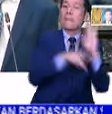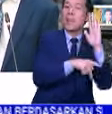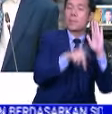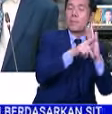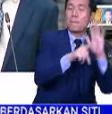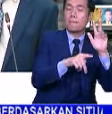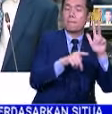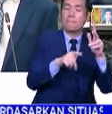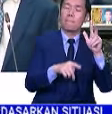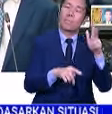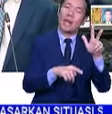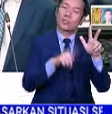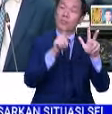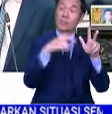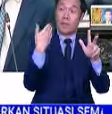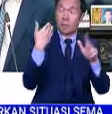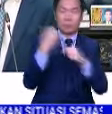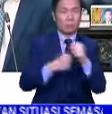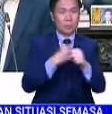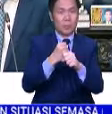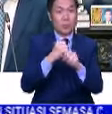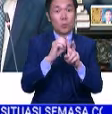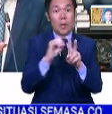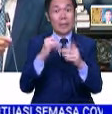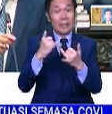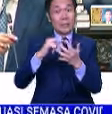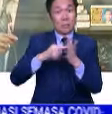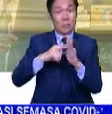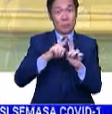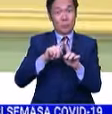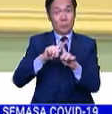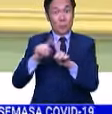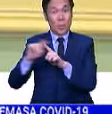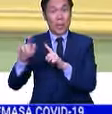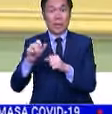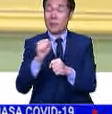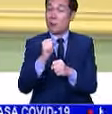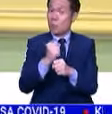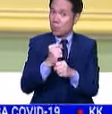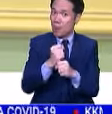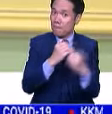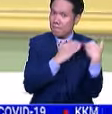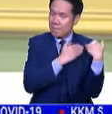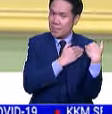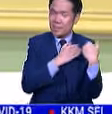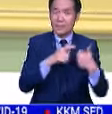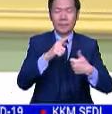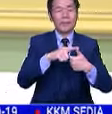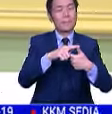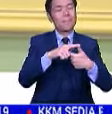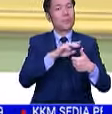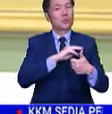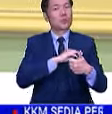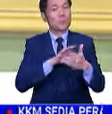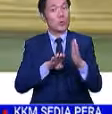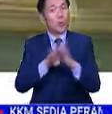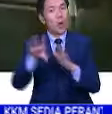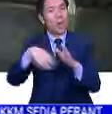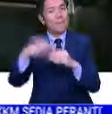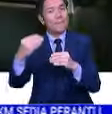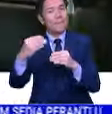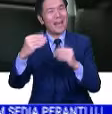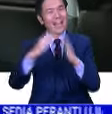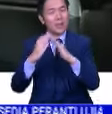2400w Smail pernah memegang beberapa folio penting dalam kabinet antaranya menteri kemajuan 2 Banda dan wilayah